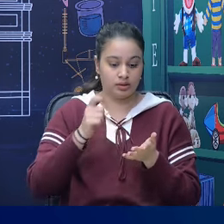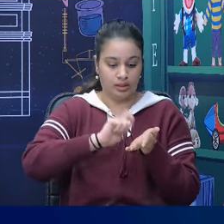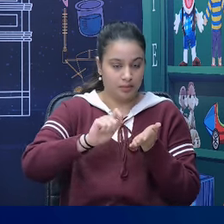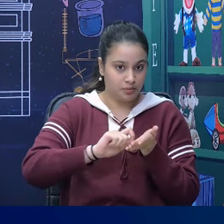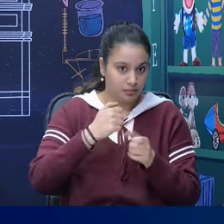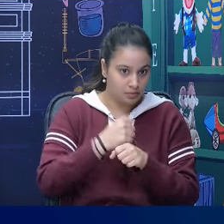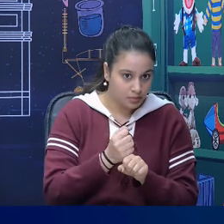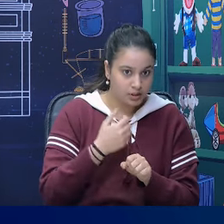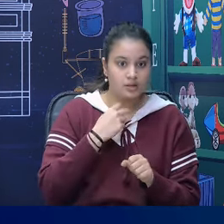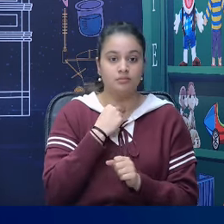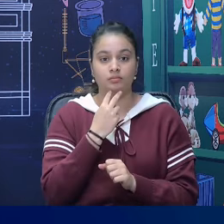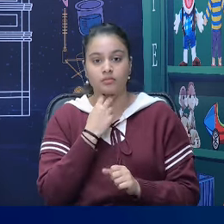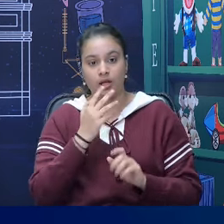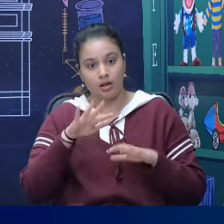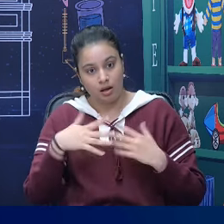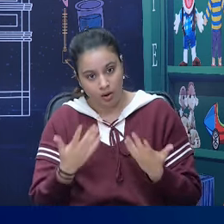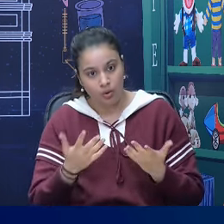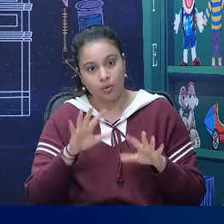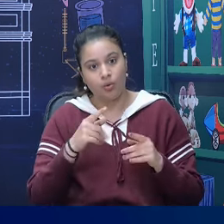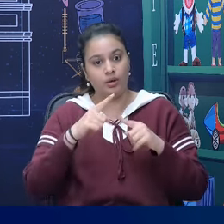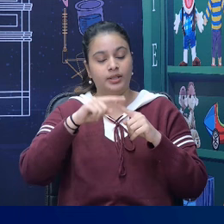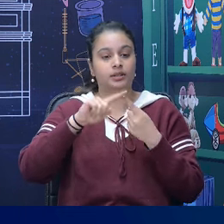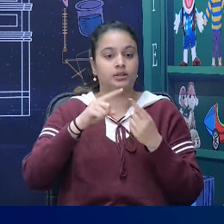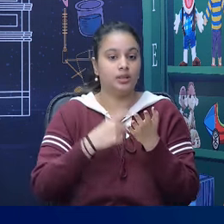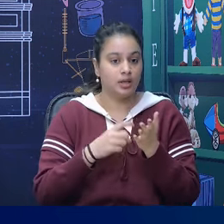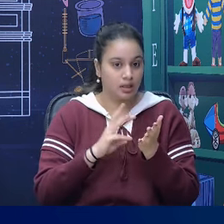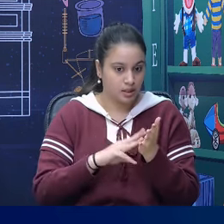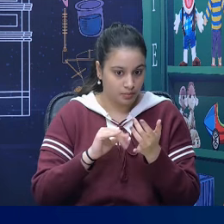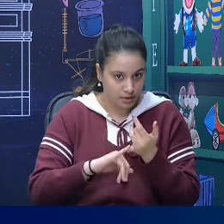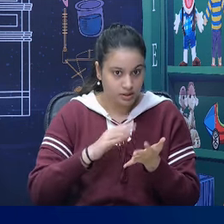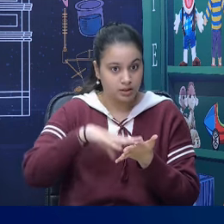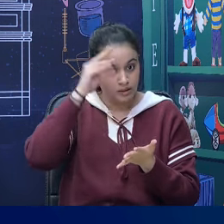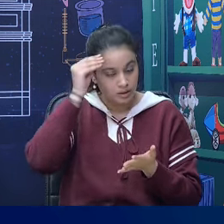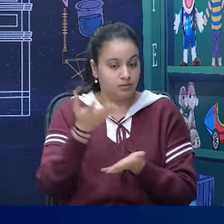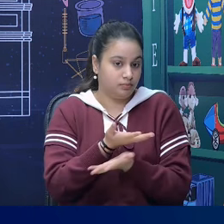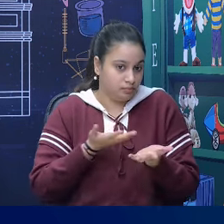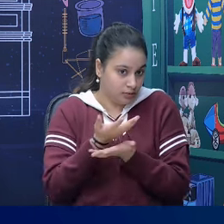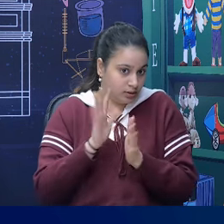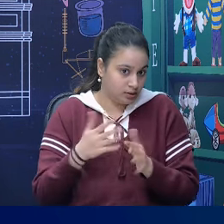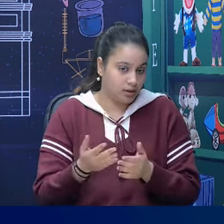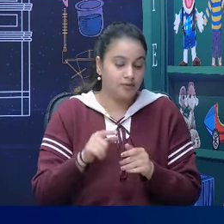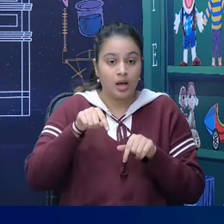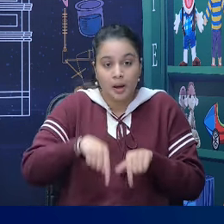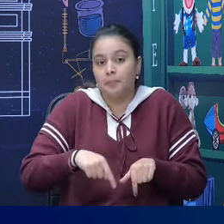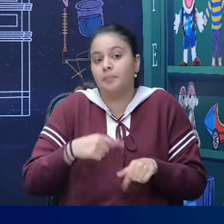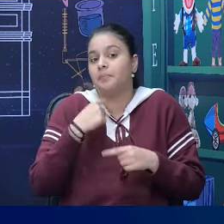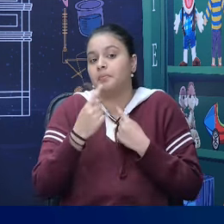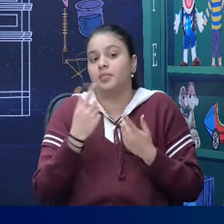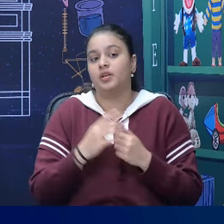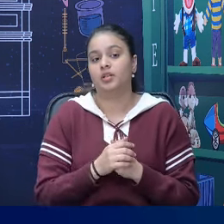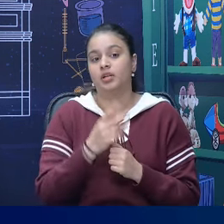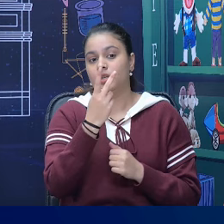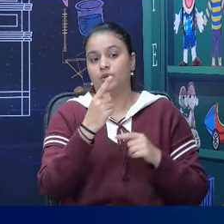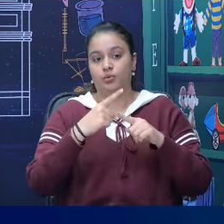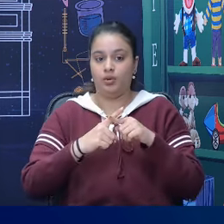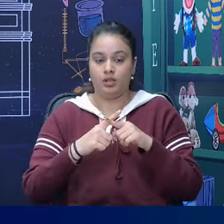बनाना सीखा उसके बाद कितनी टर्म्स के बन रहे हैं वो एक्सप्रेशन इसकी चर्चा की अब बात करते हैं जब हमने